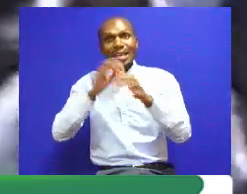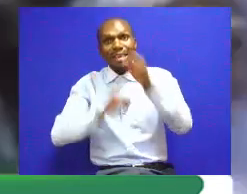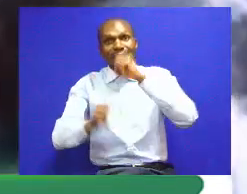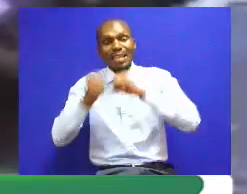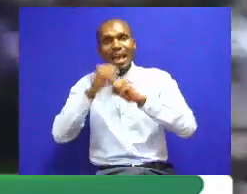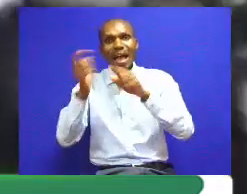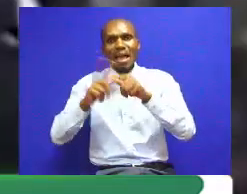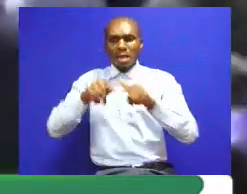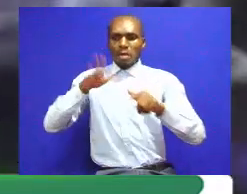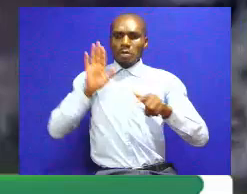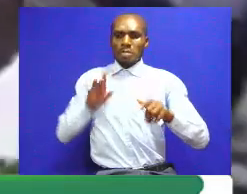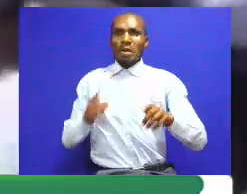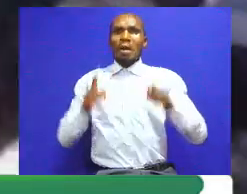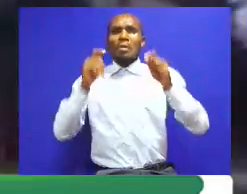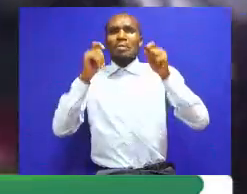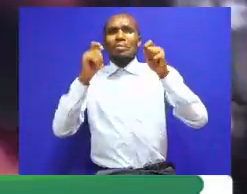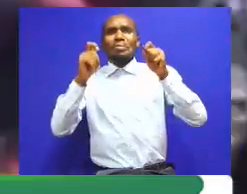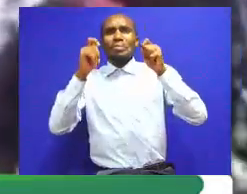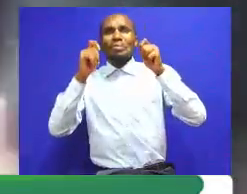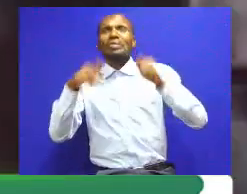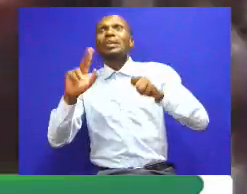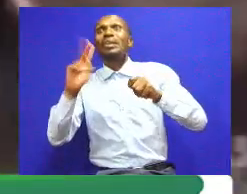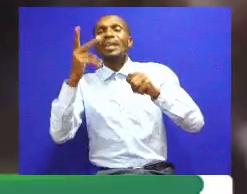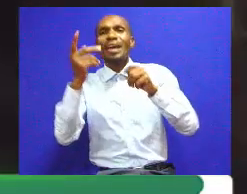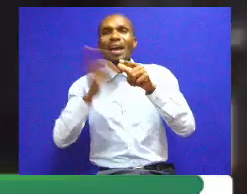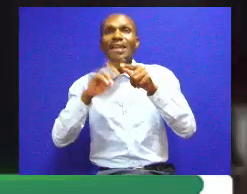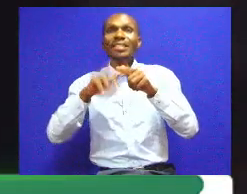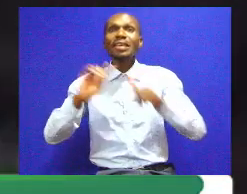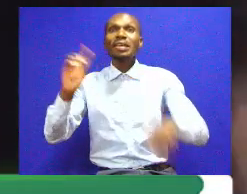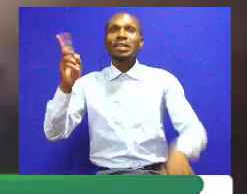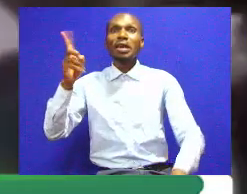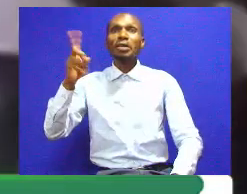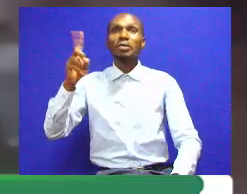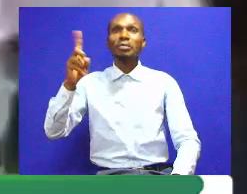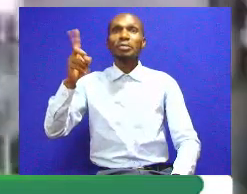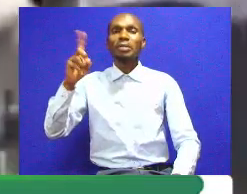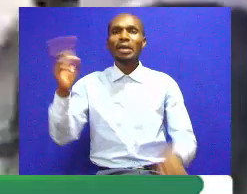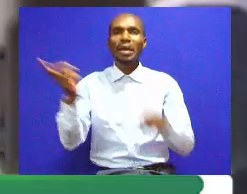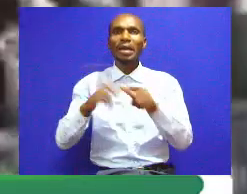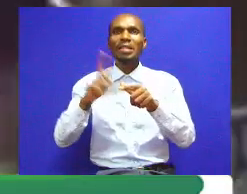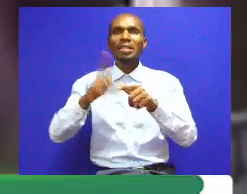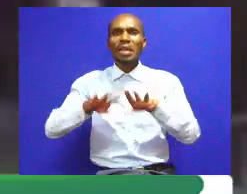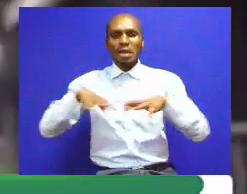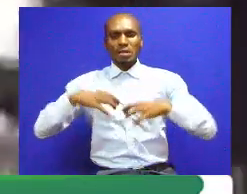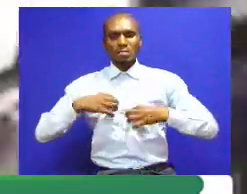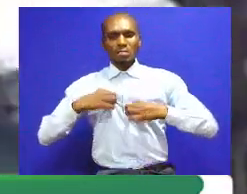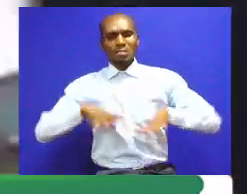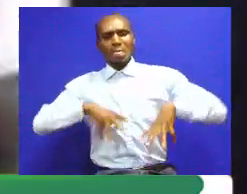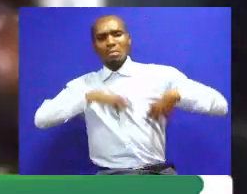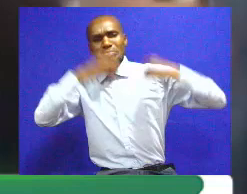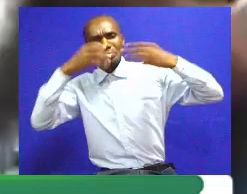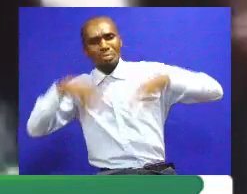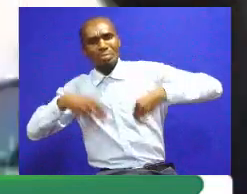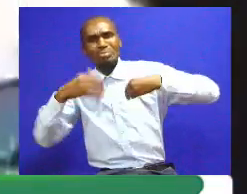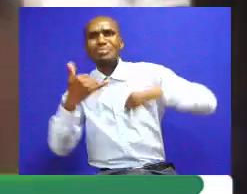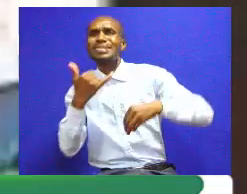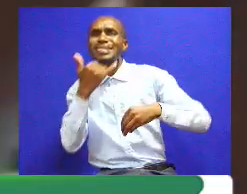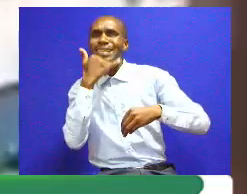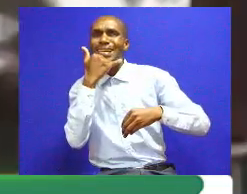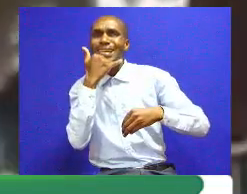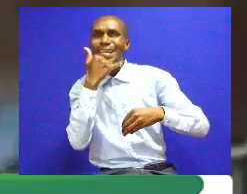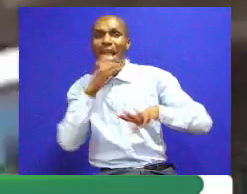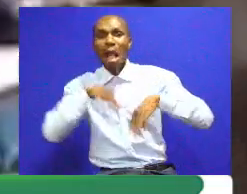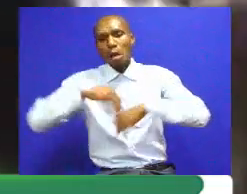korobe kanogo tinde ya Kenya. Anasensemo ya Nairobi asekili wale kurusi uchi anga. Anenasenchira wale nge kwe